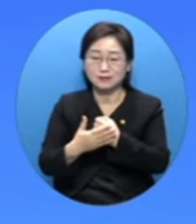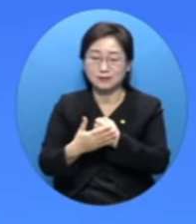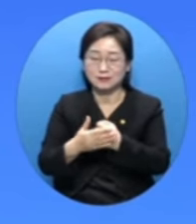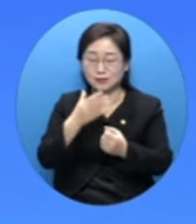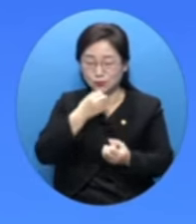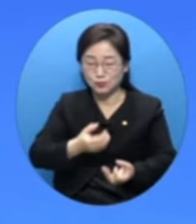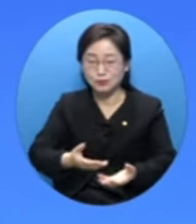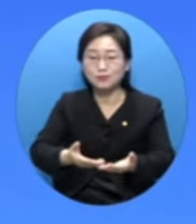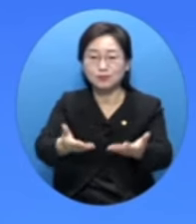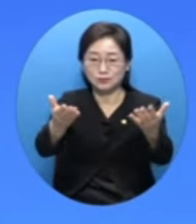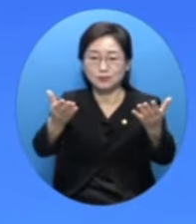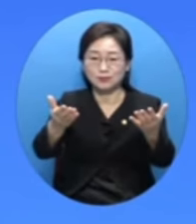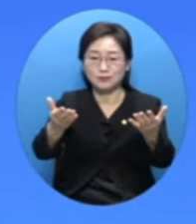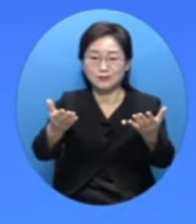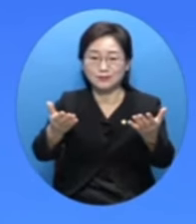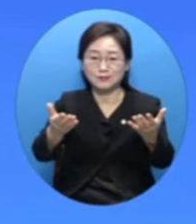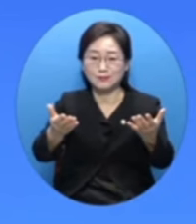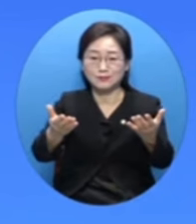축복해 주시고